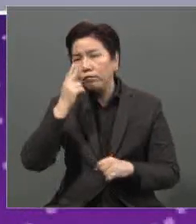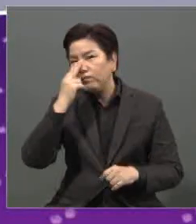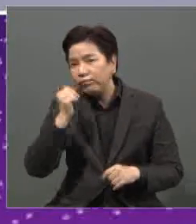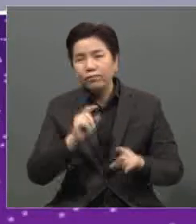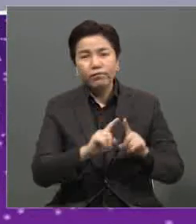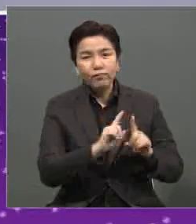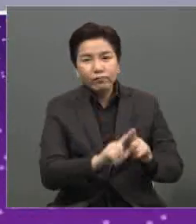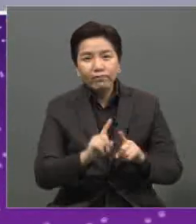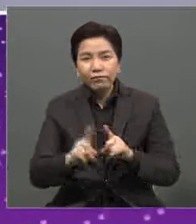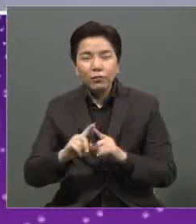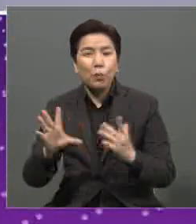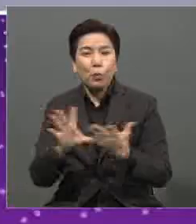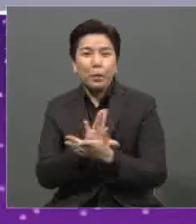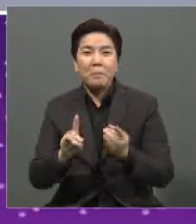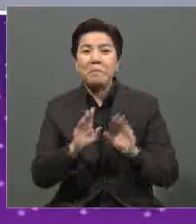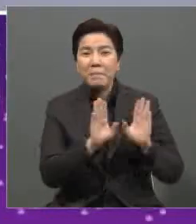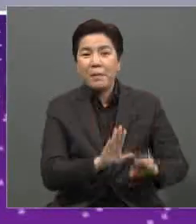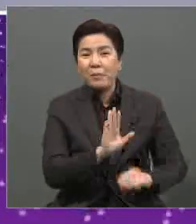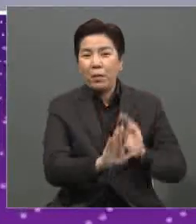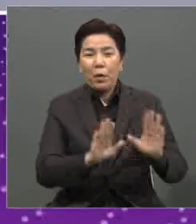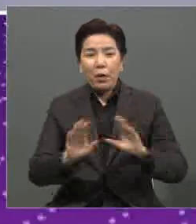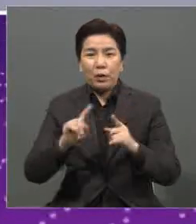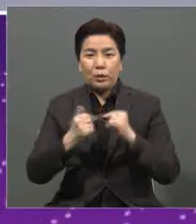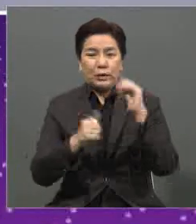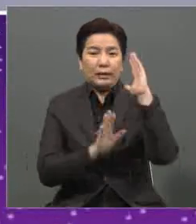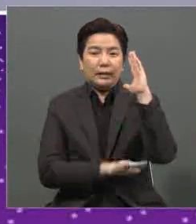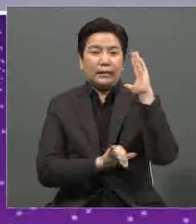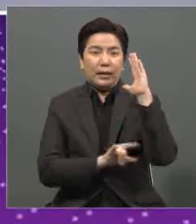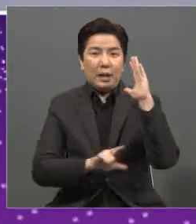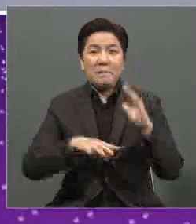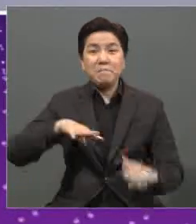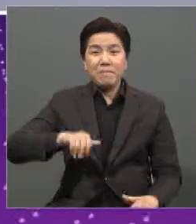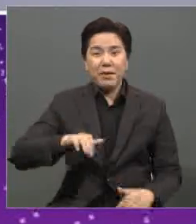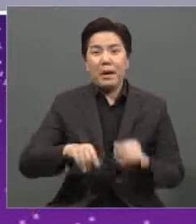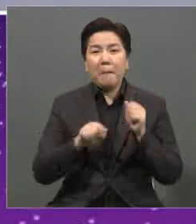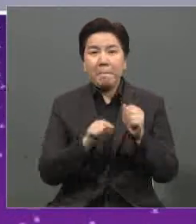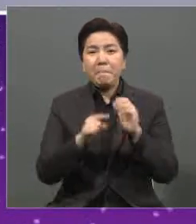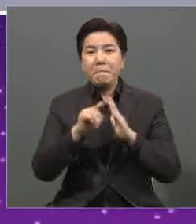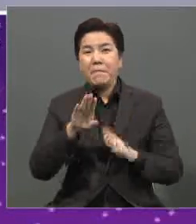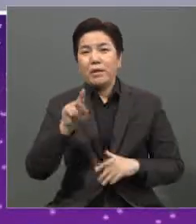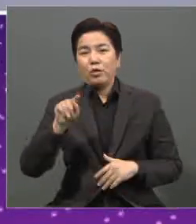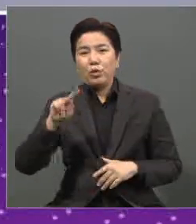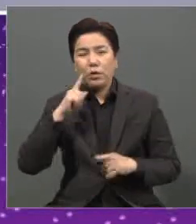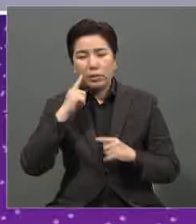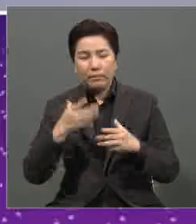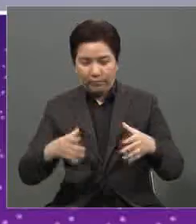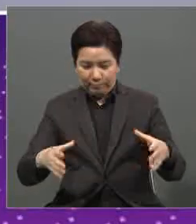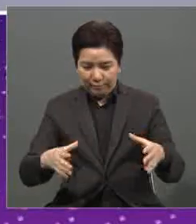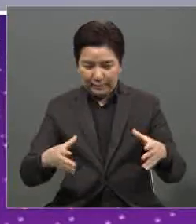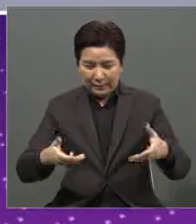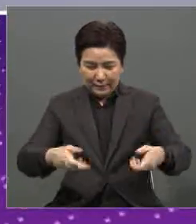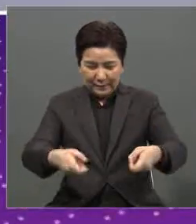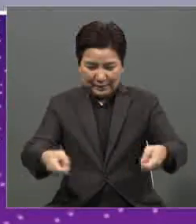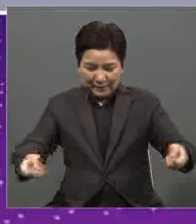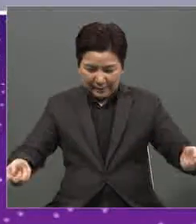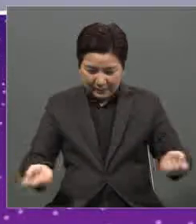แล้วก็มีการสืบสานวัฒนธรรมไปในตัวด้วยอย่างที่จังหวัดยะลาค่ะทางเทศบาลเมืองเบตงจัดกิจกรรมแข่งพายเรือกะละมัง